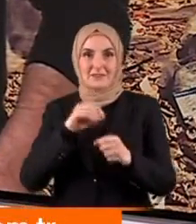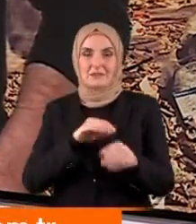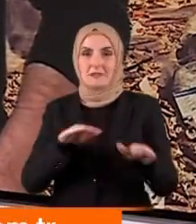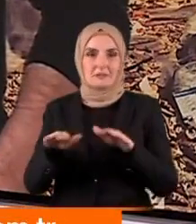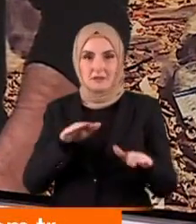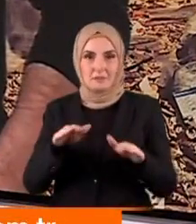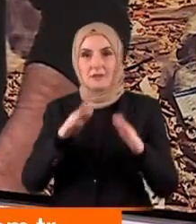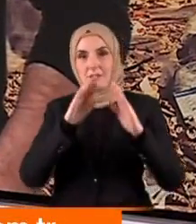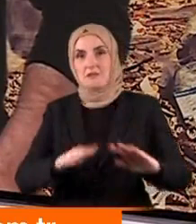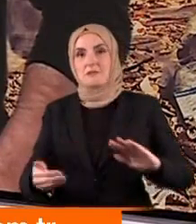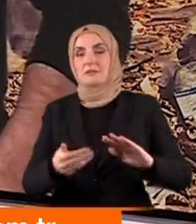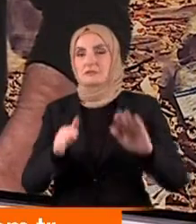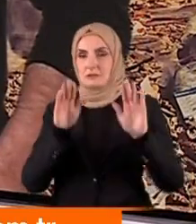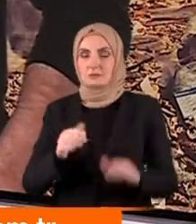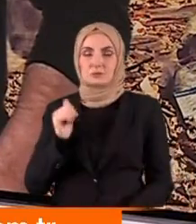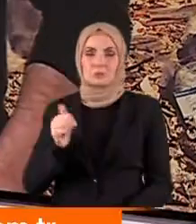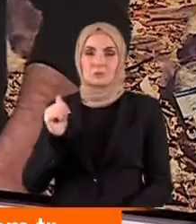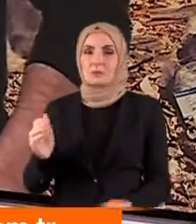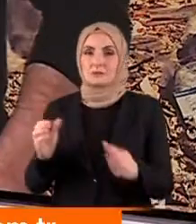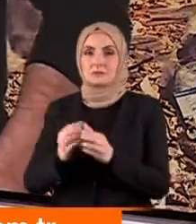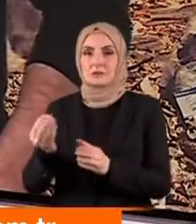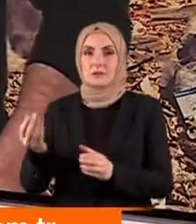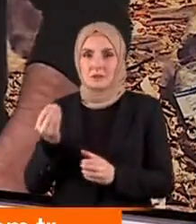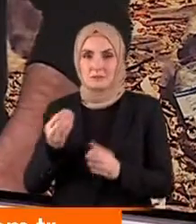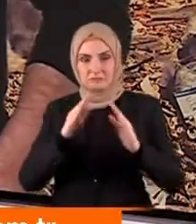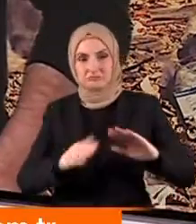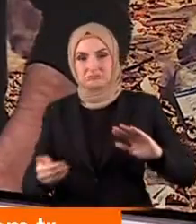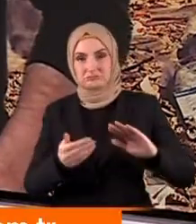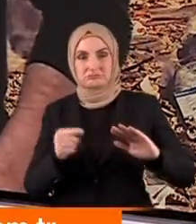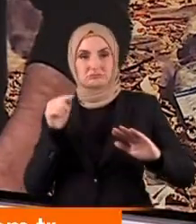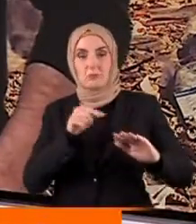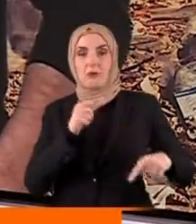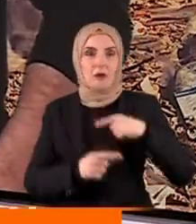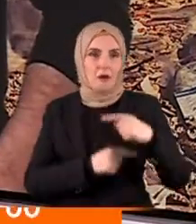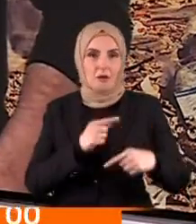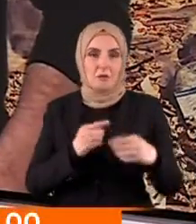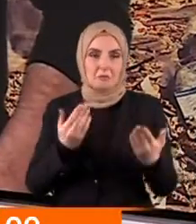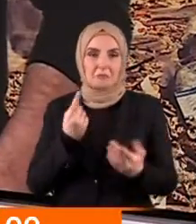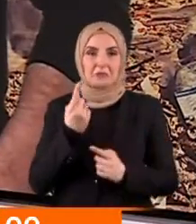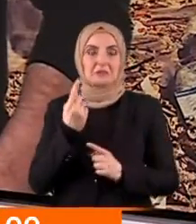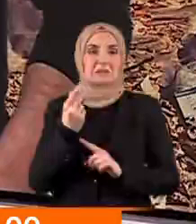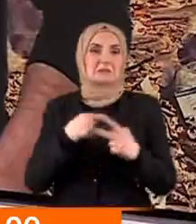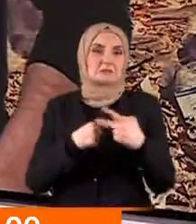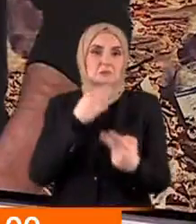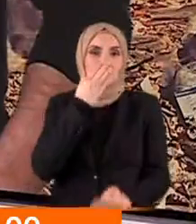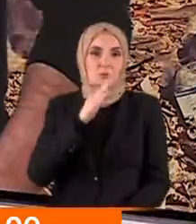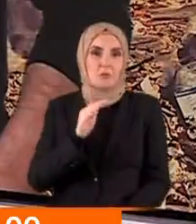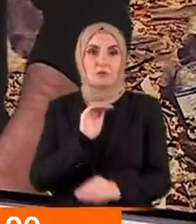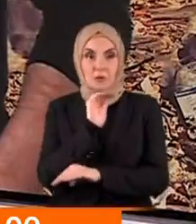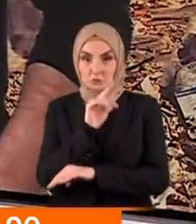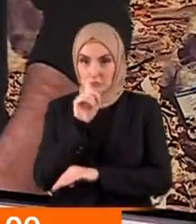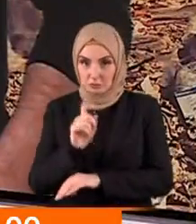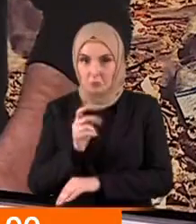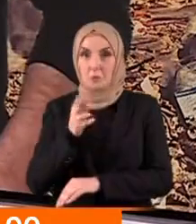moloz yığınları arasında onu aradı ekipler ama bir ize rastlanamadı. Hayatta mı, değil mi kimse bilmiyor. Ailesi